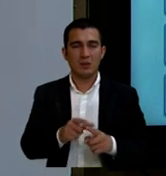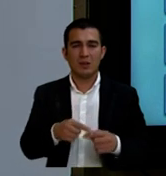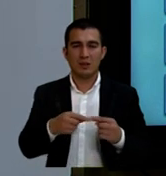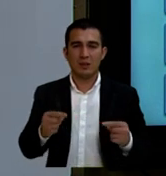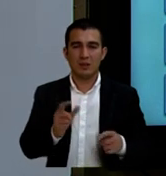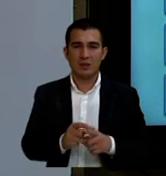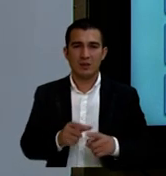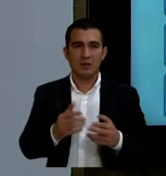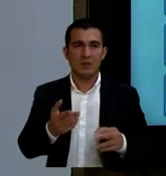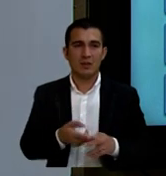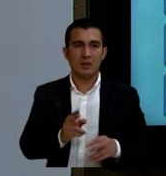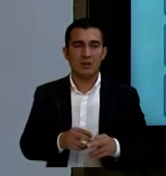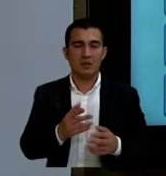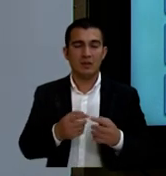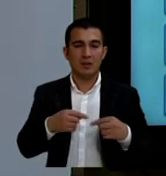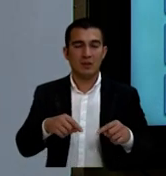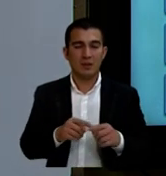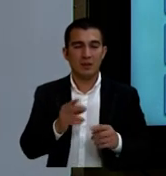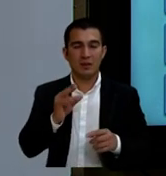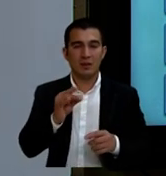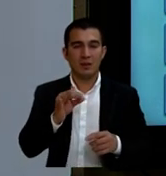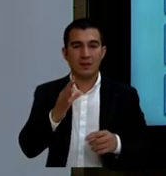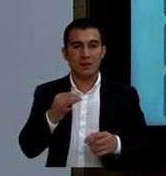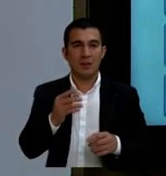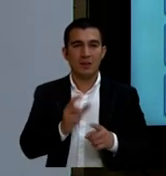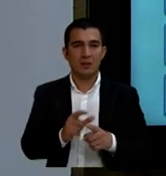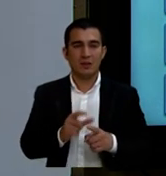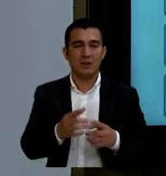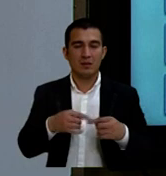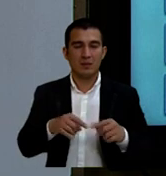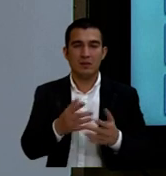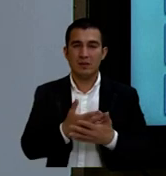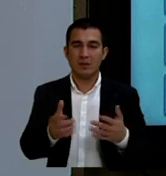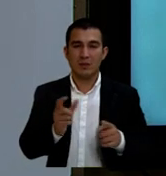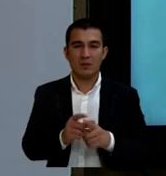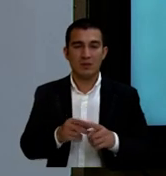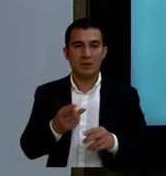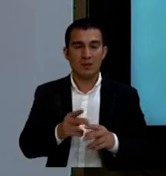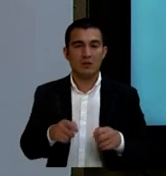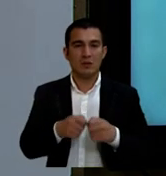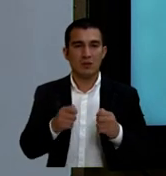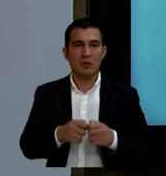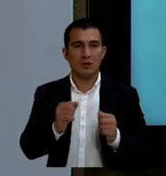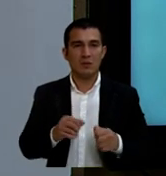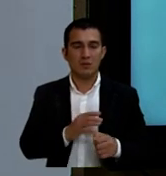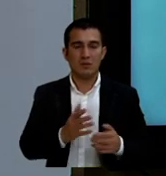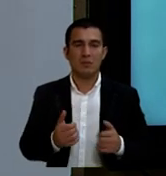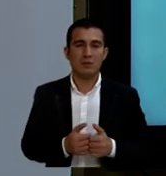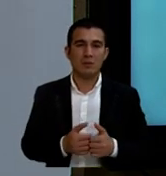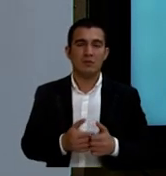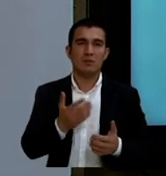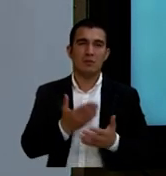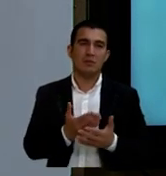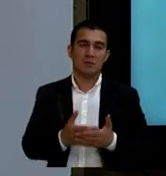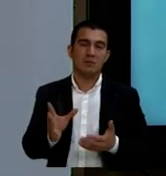so'z, ya'ni kanselyarizmlardan foydalanish ham nutqning sofligiga putur yetkazadi. Keling bir